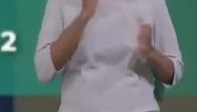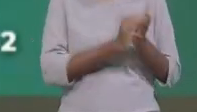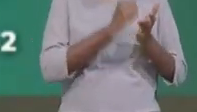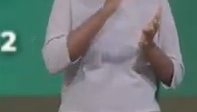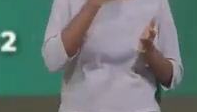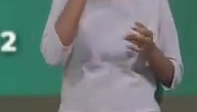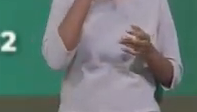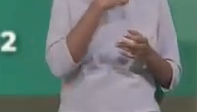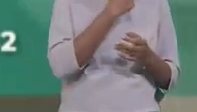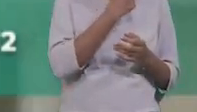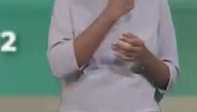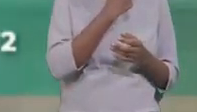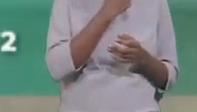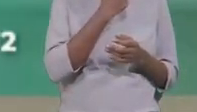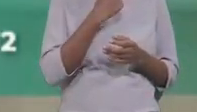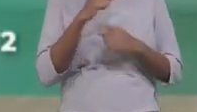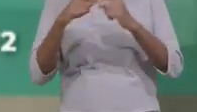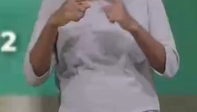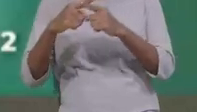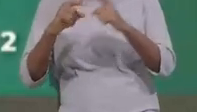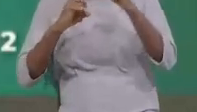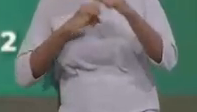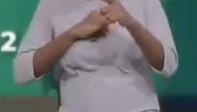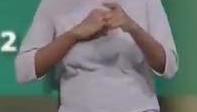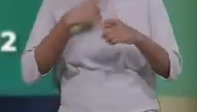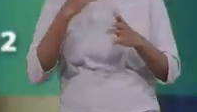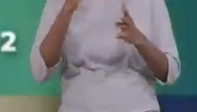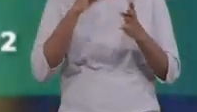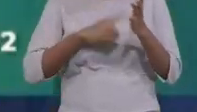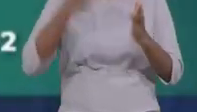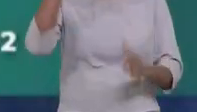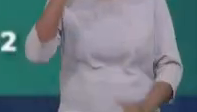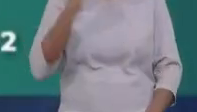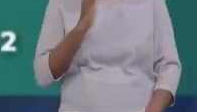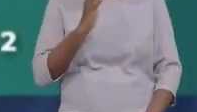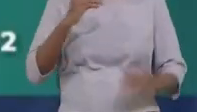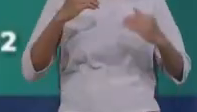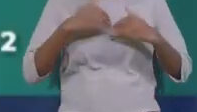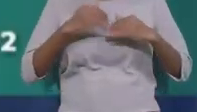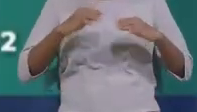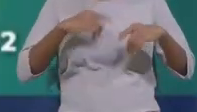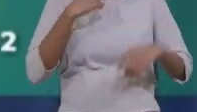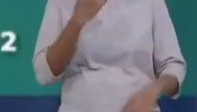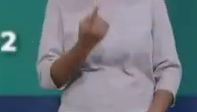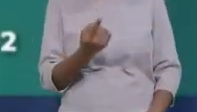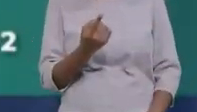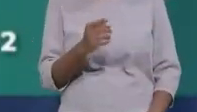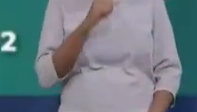Est-ce que ce n'est pas un mensonge? Quand je dis ce que Dieu a